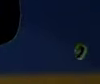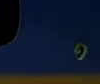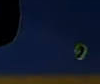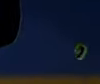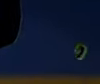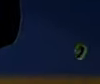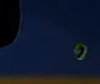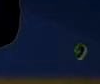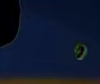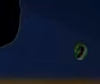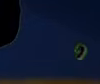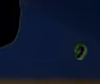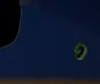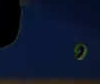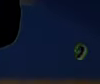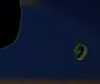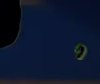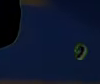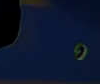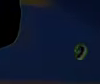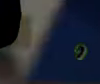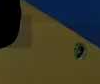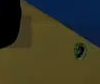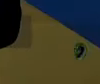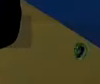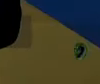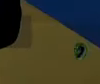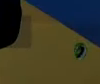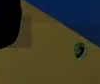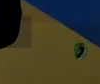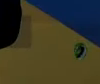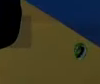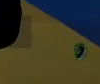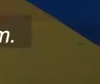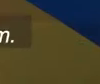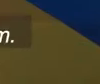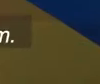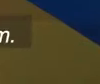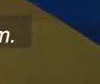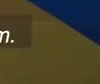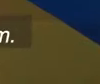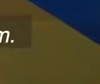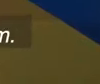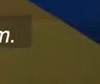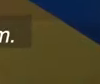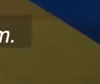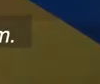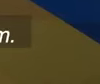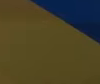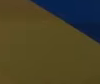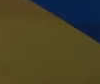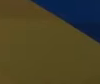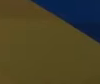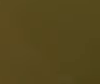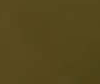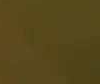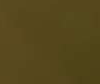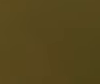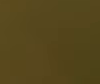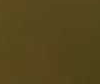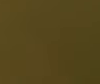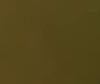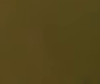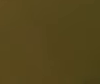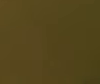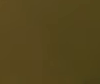birazcık Sezer Bey'den bahseder misiniz? Öncelikle Doğa Türk TV'ye bu imkanı bize sağladığı için